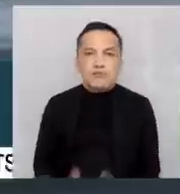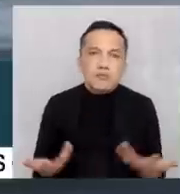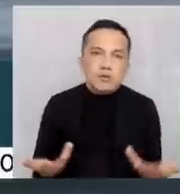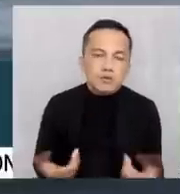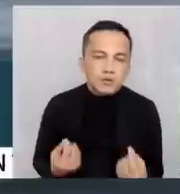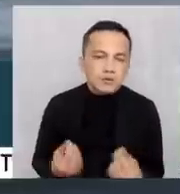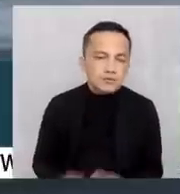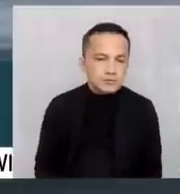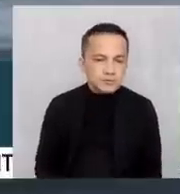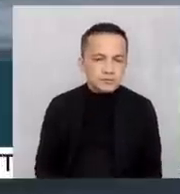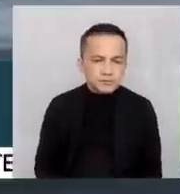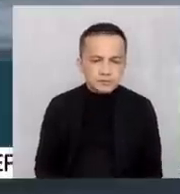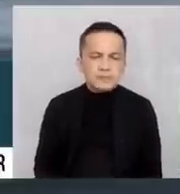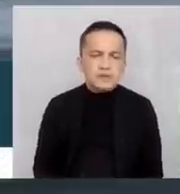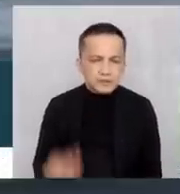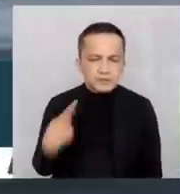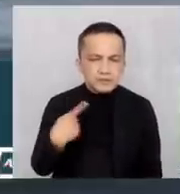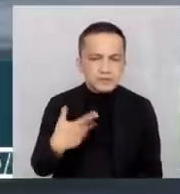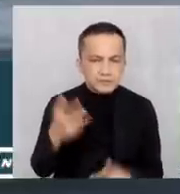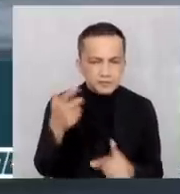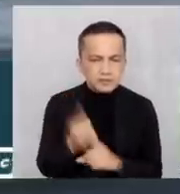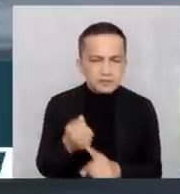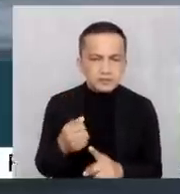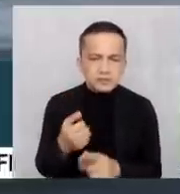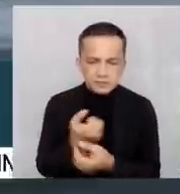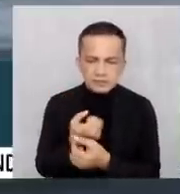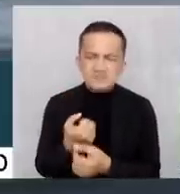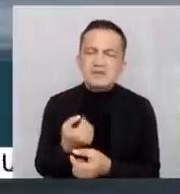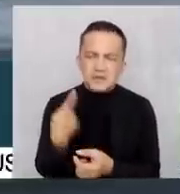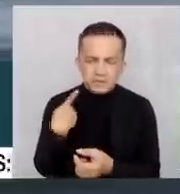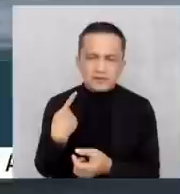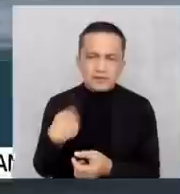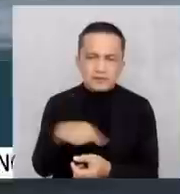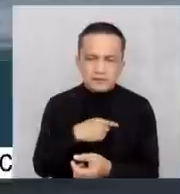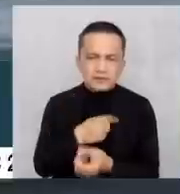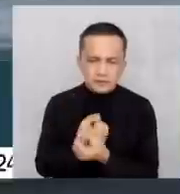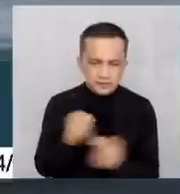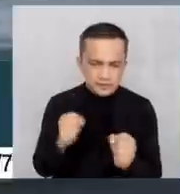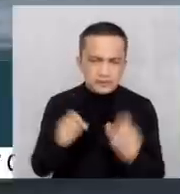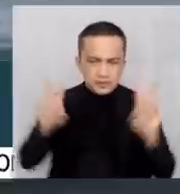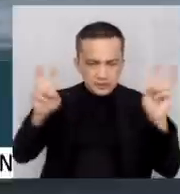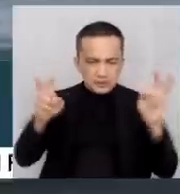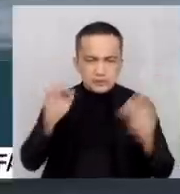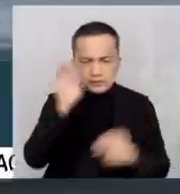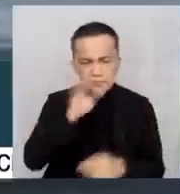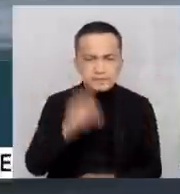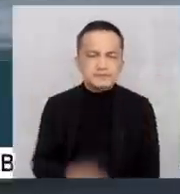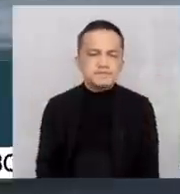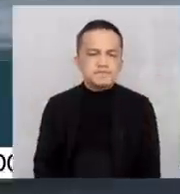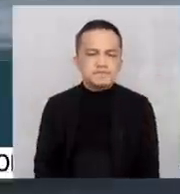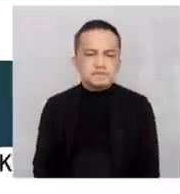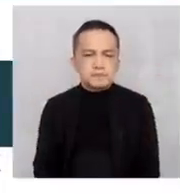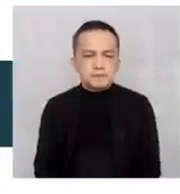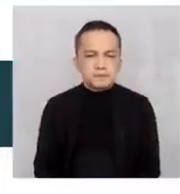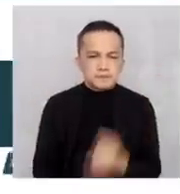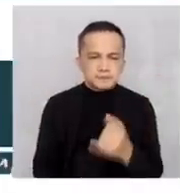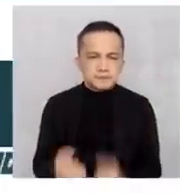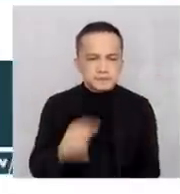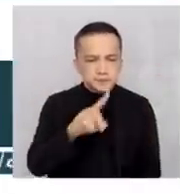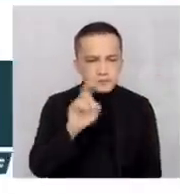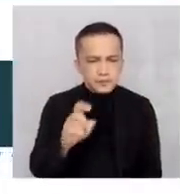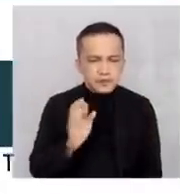para may epekto talaga ito doon sa soberanya natin bilang Pilipino. And as a final question, Congressman